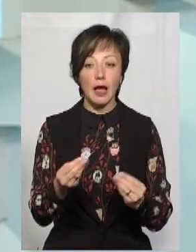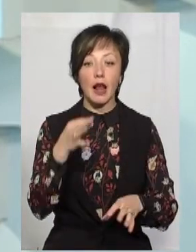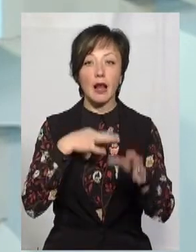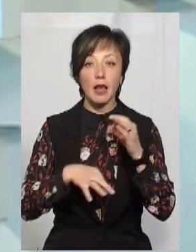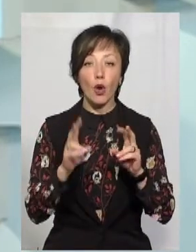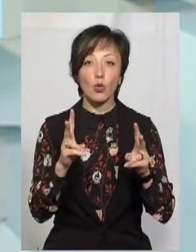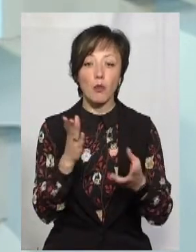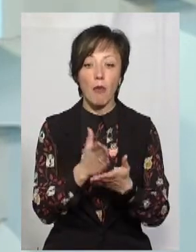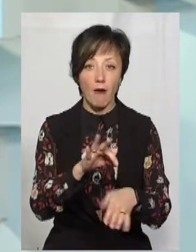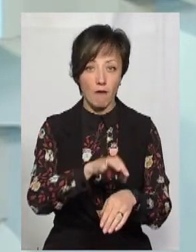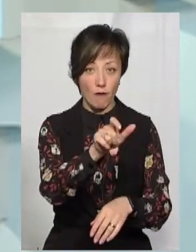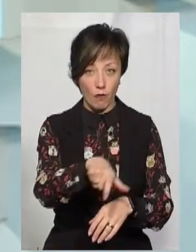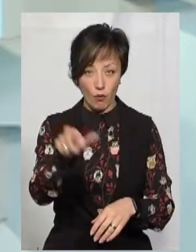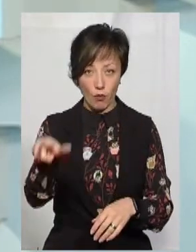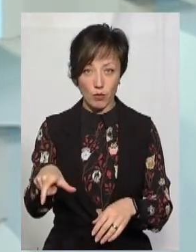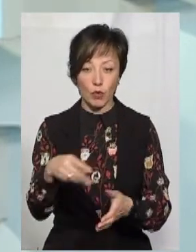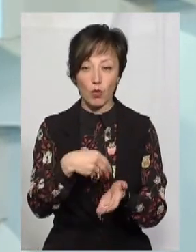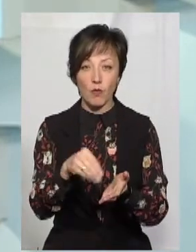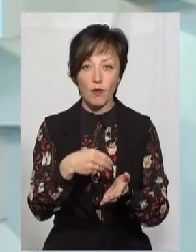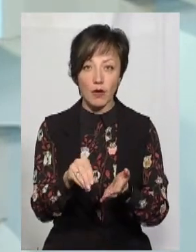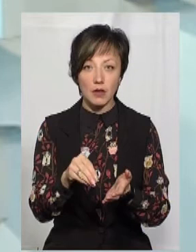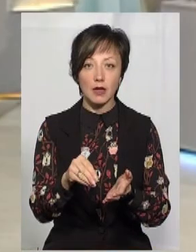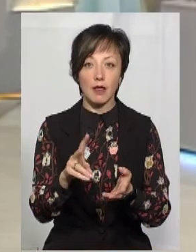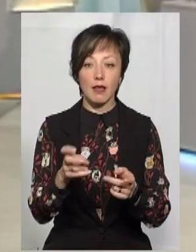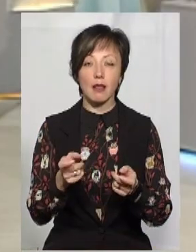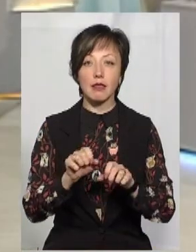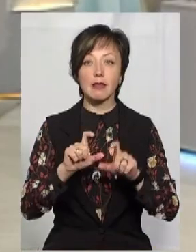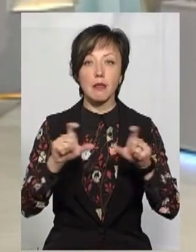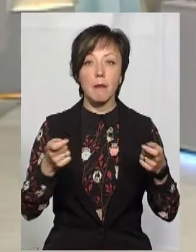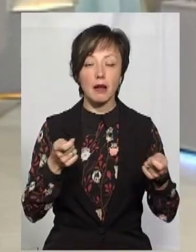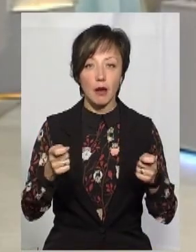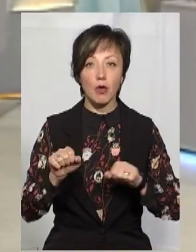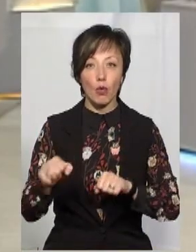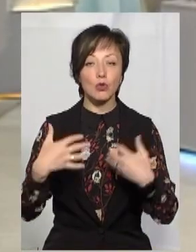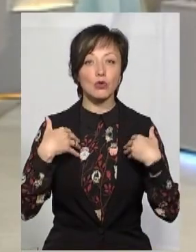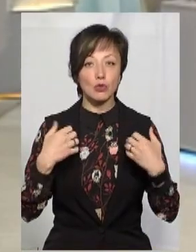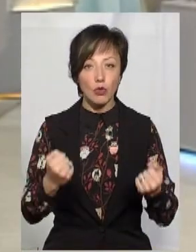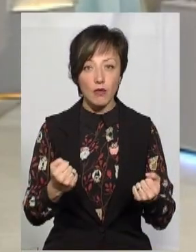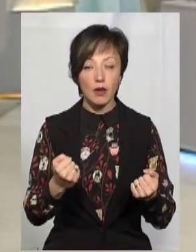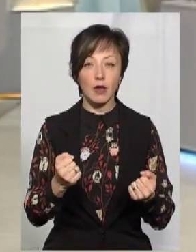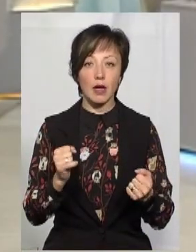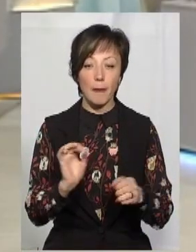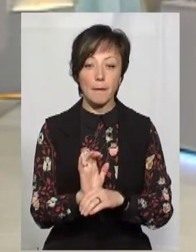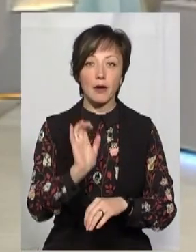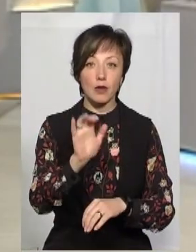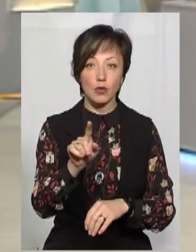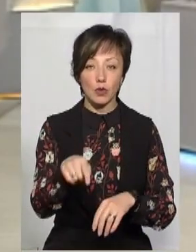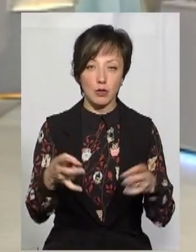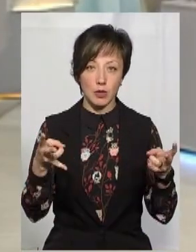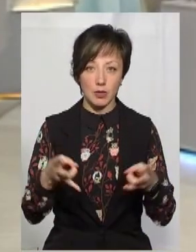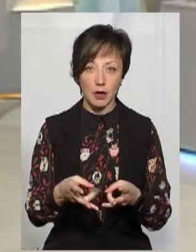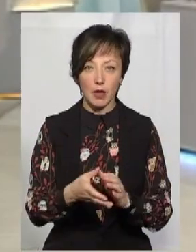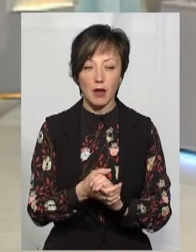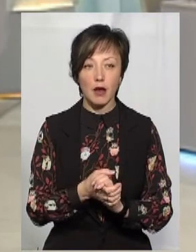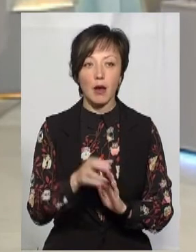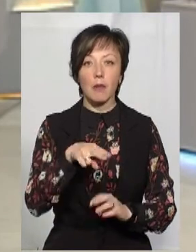хто їм лікує. Тому що ліки будуть купуватися зараз на департамент охорони здоров'я і переорієнтовуватися в ту лікарню, де вони є потрібні.